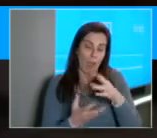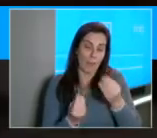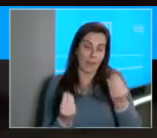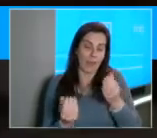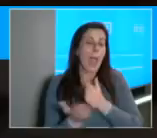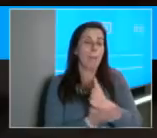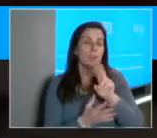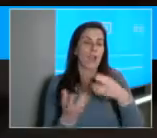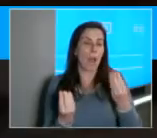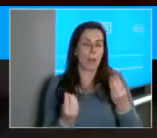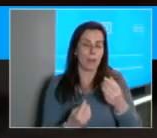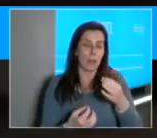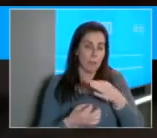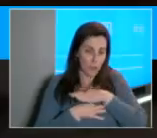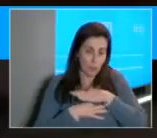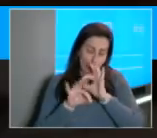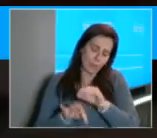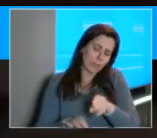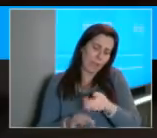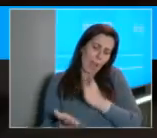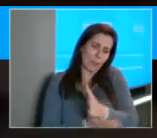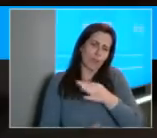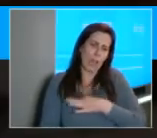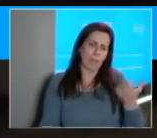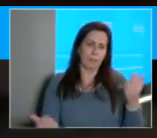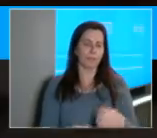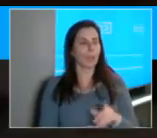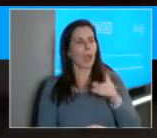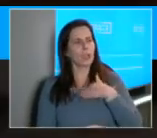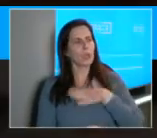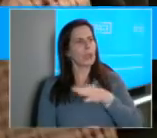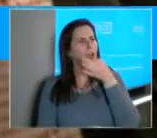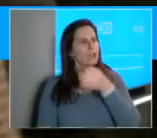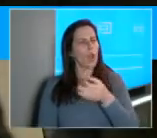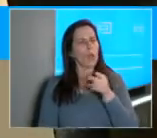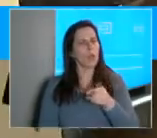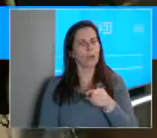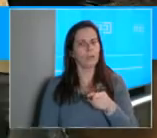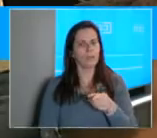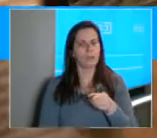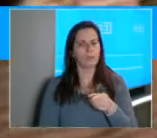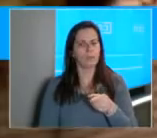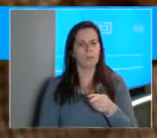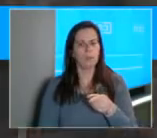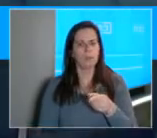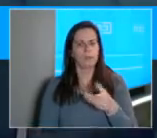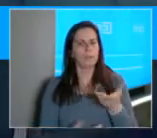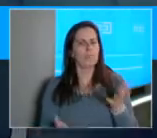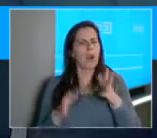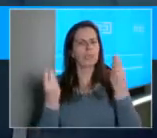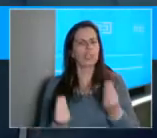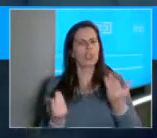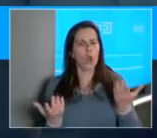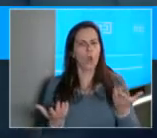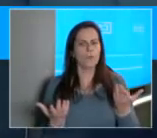צדדים, אבל מבחינתי, מבחינתם, זה כל האמת. ואני רוצה לשאול אותך, מה זה משרת